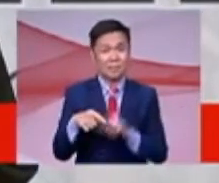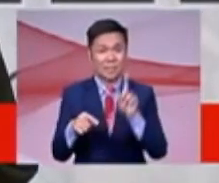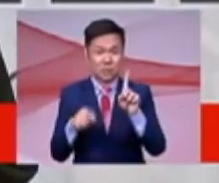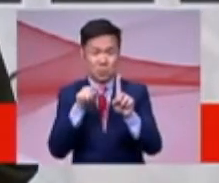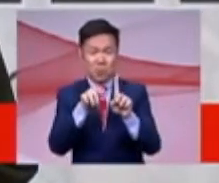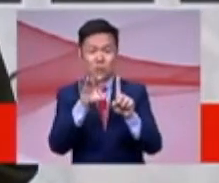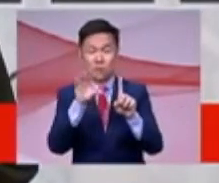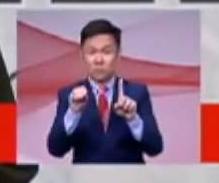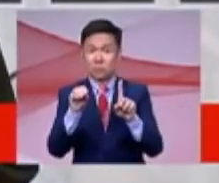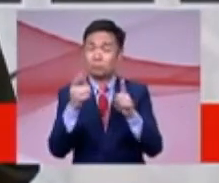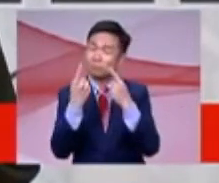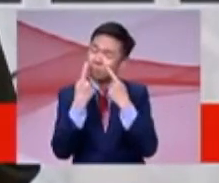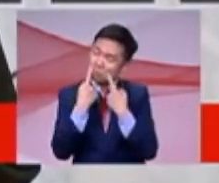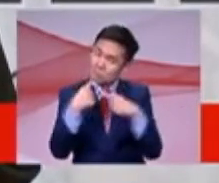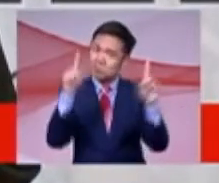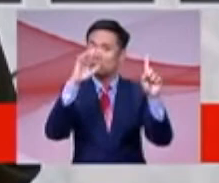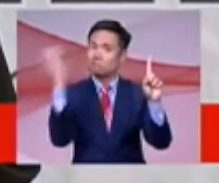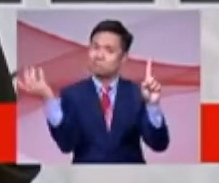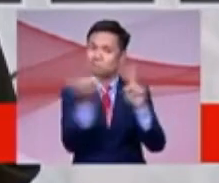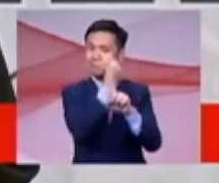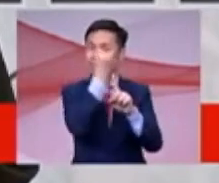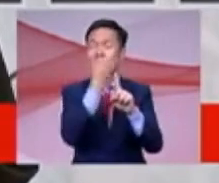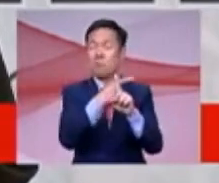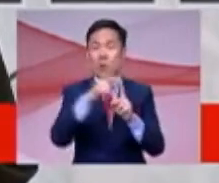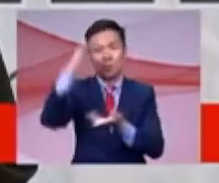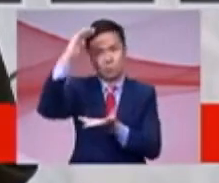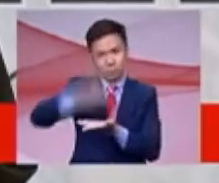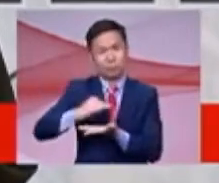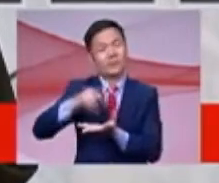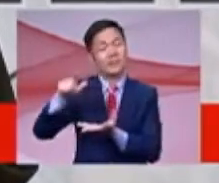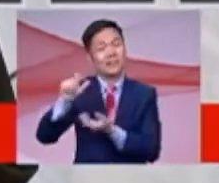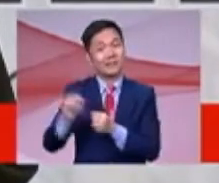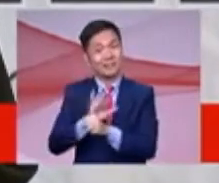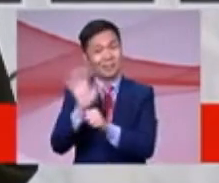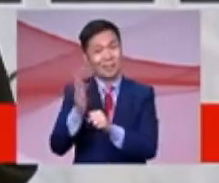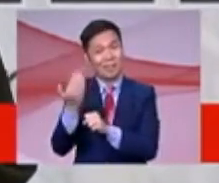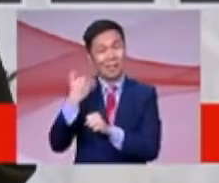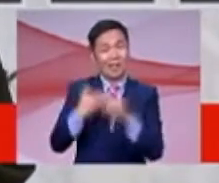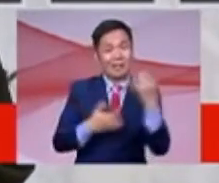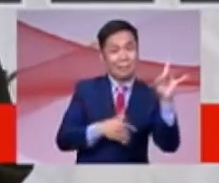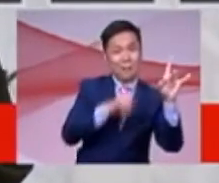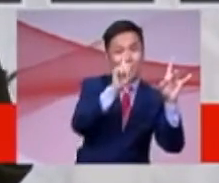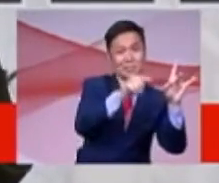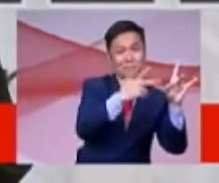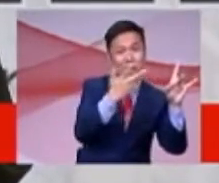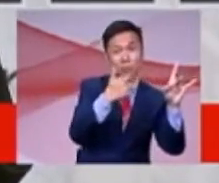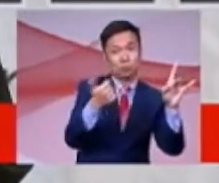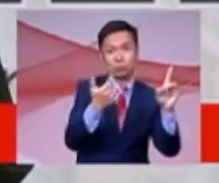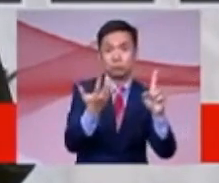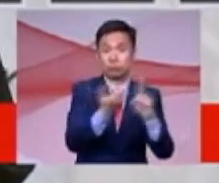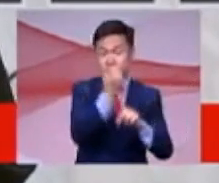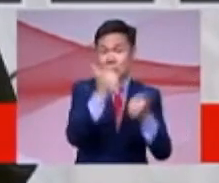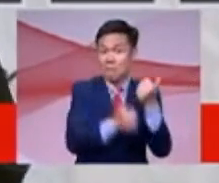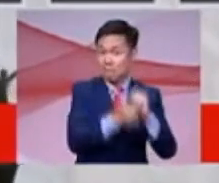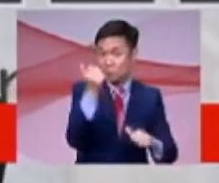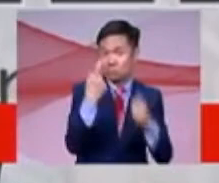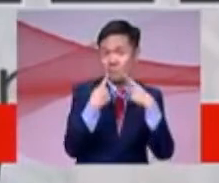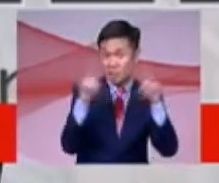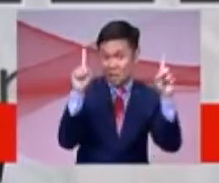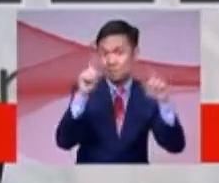telah berjaya mengurangkan kes secara mendadak ketika dilakukan pada 18 Mac yang lalu. Dan yang